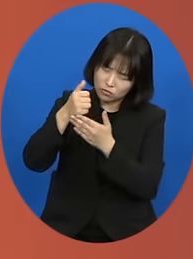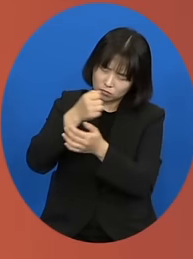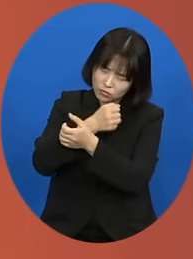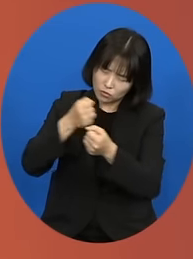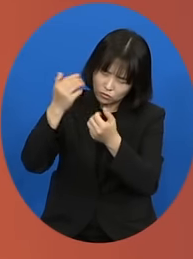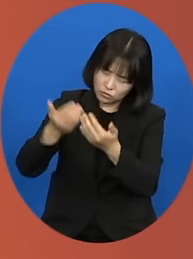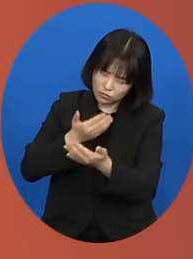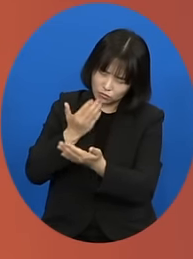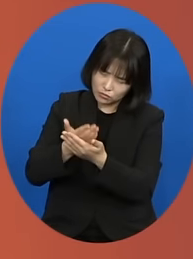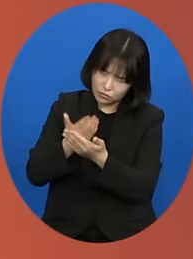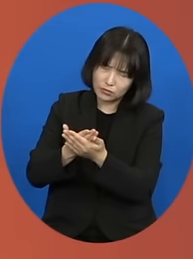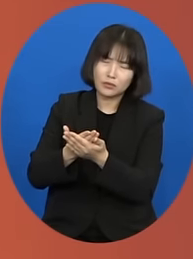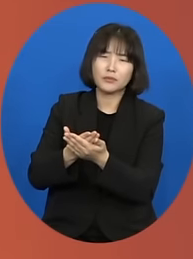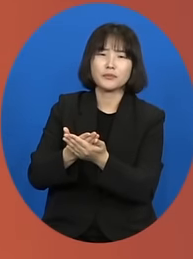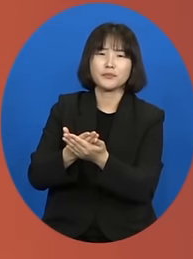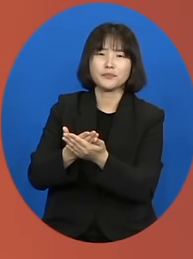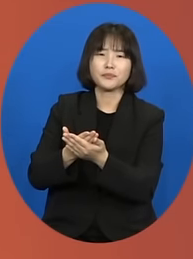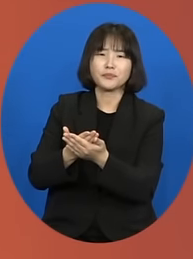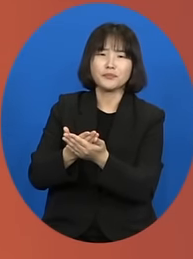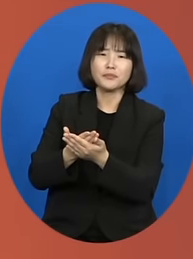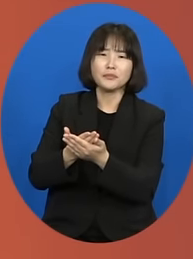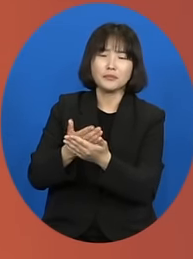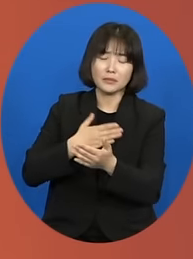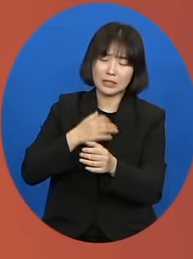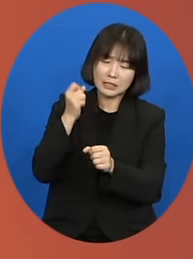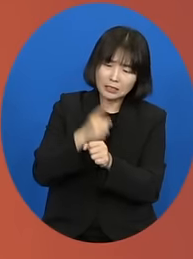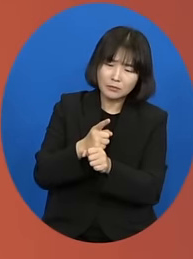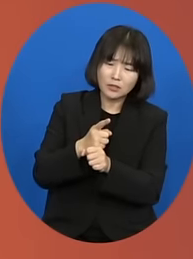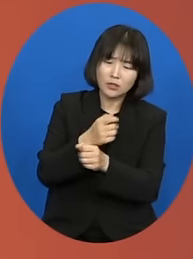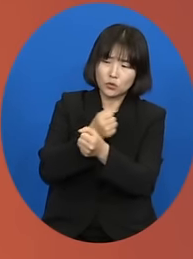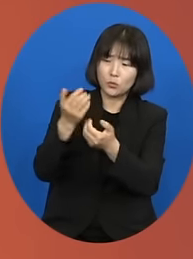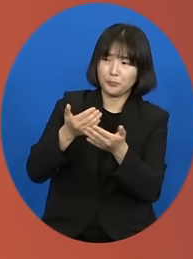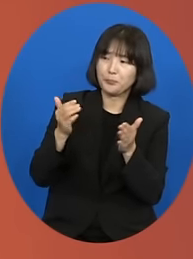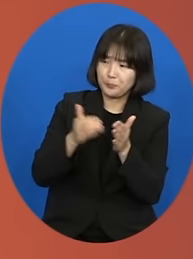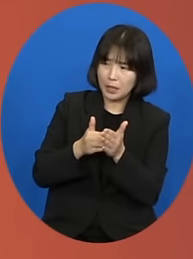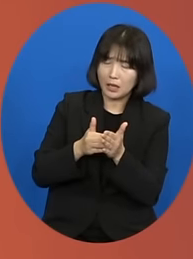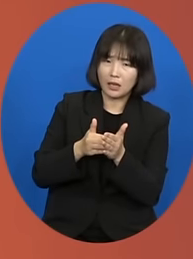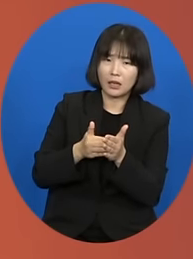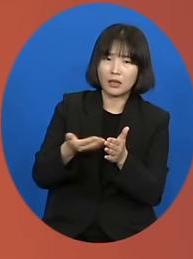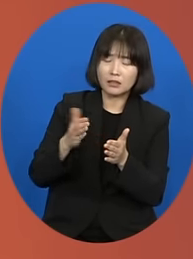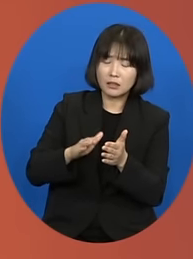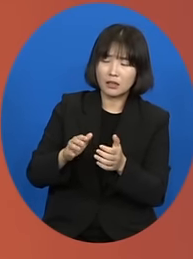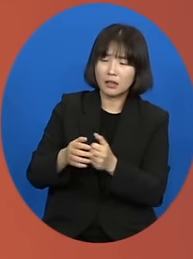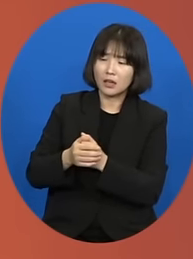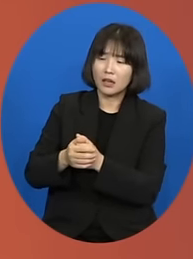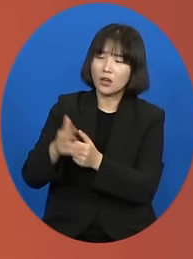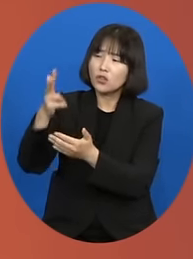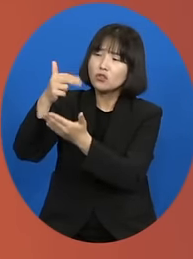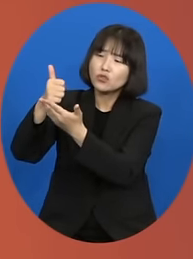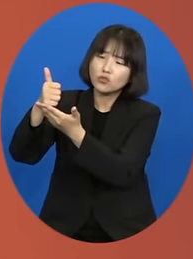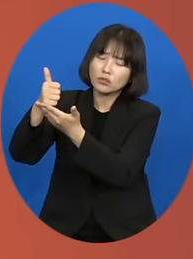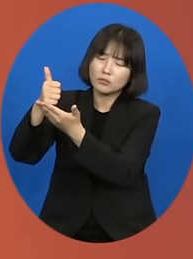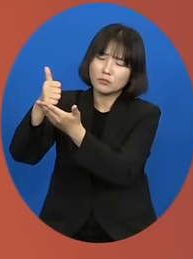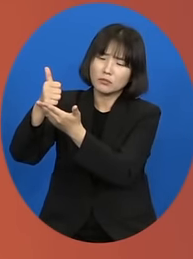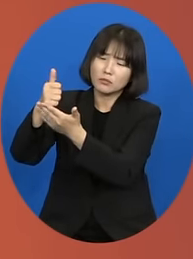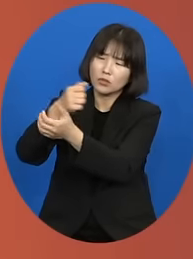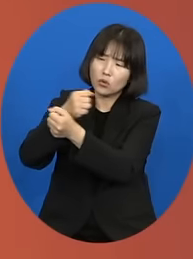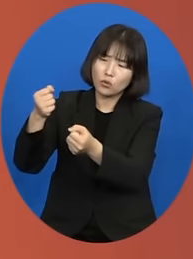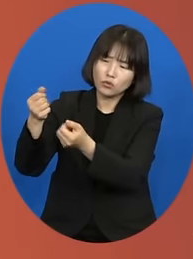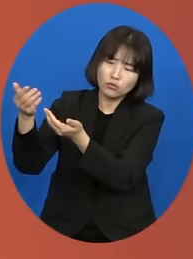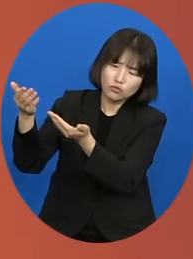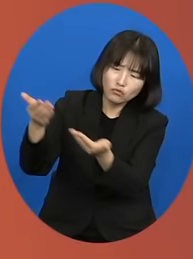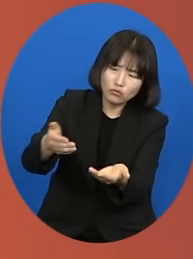주옵소서. 나 역시 용서받은 죄임에도 불구하고 저렇게 주님의 용서를, 주님의 조건 없는 용서를 용납하지